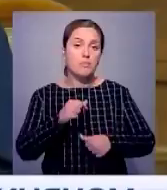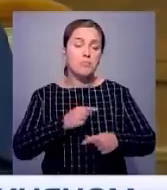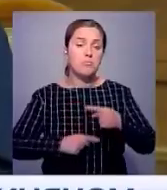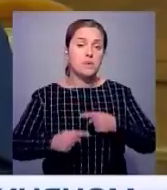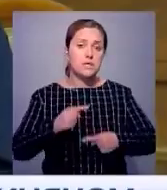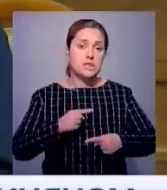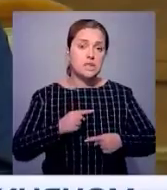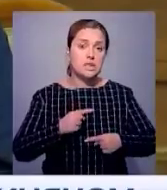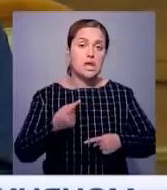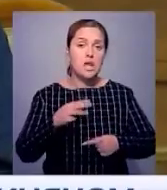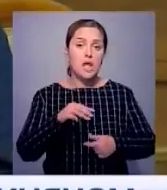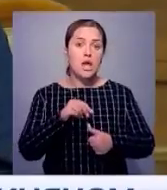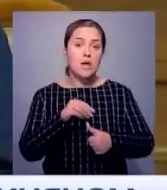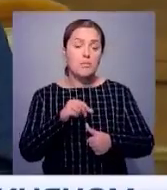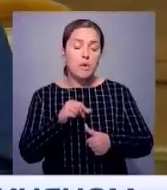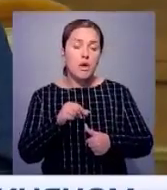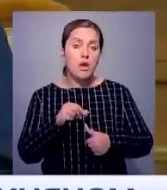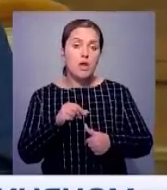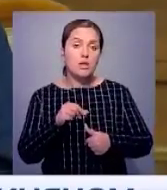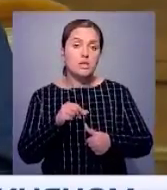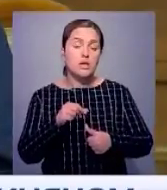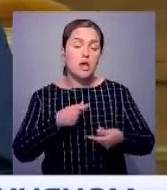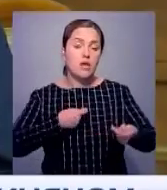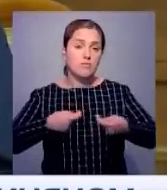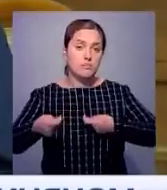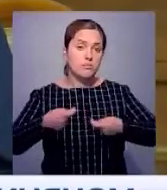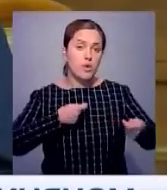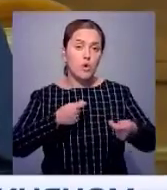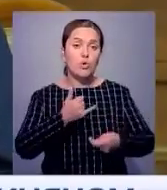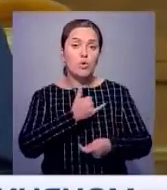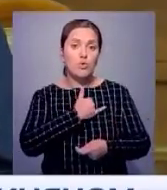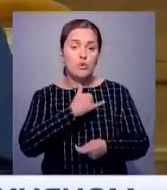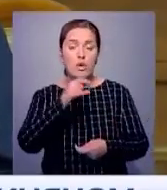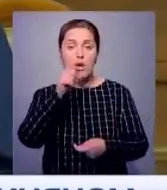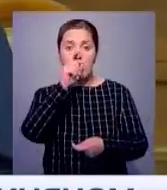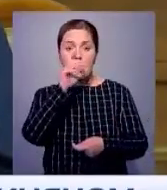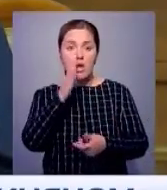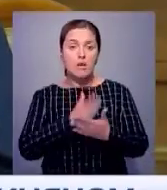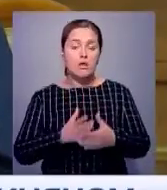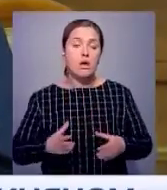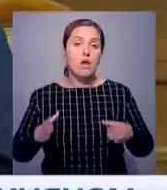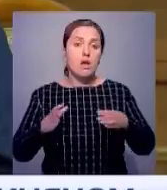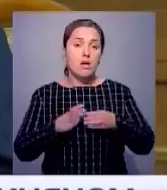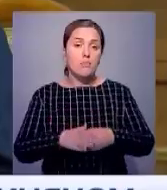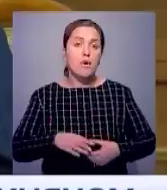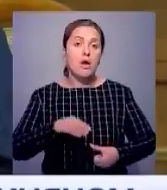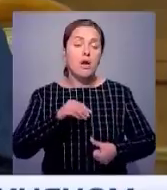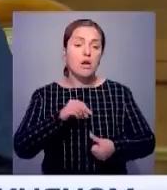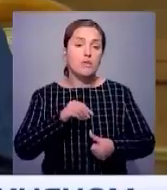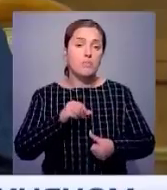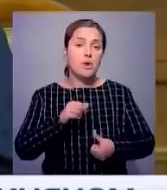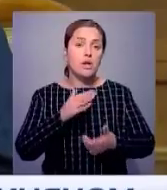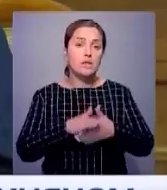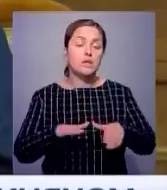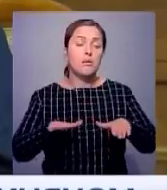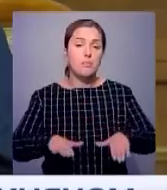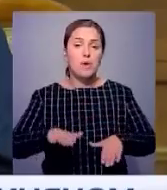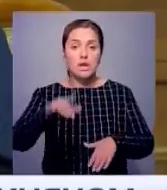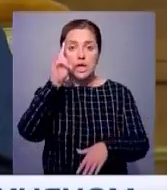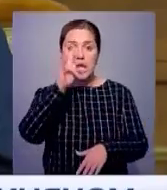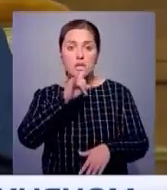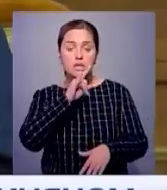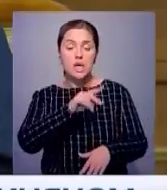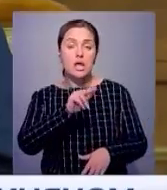бизнеса, для армянских товаров. У нас солидная диаспора наших граждан армянской национальности,